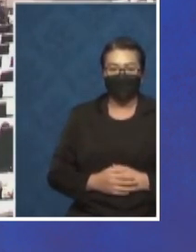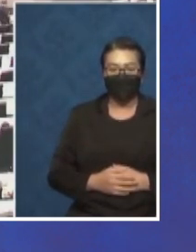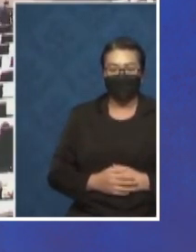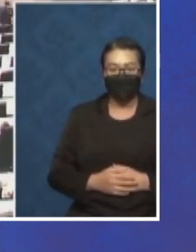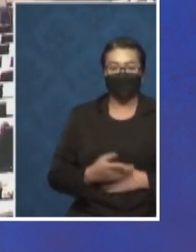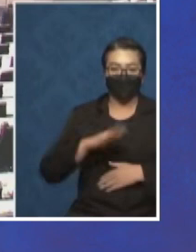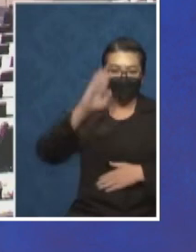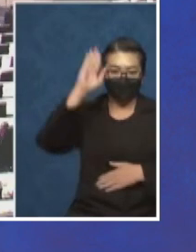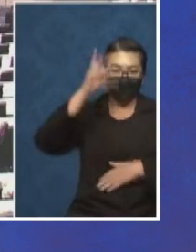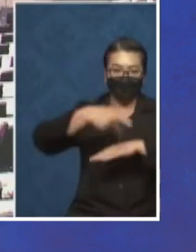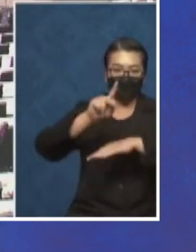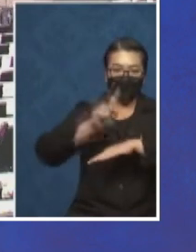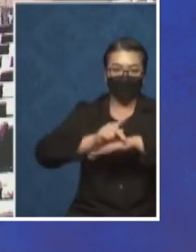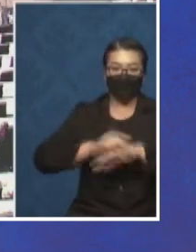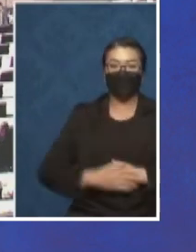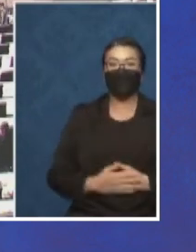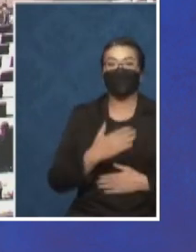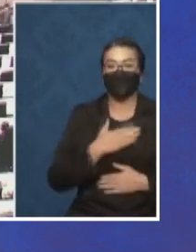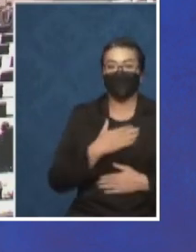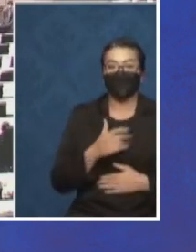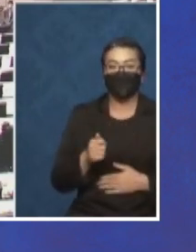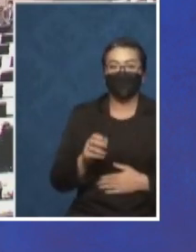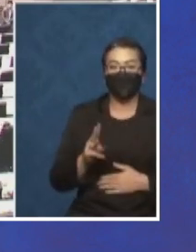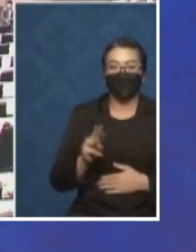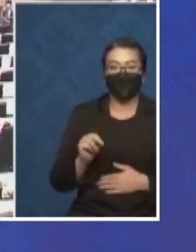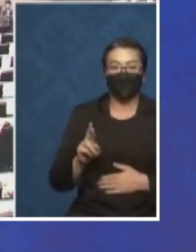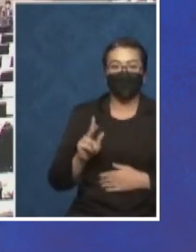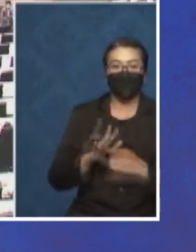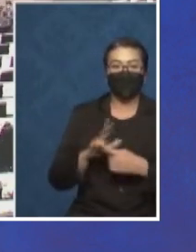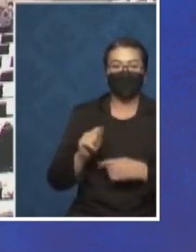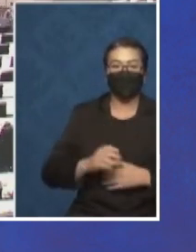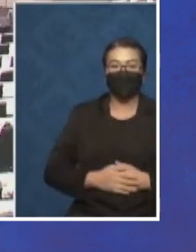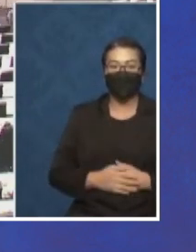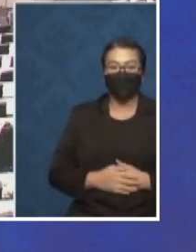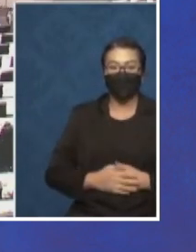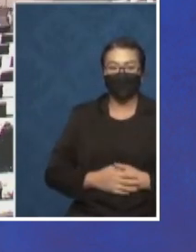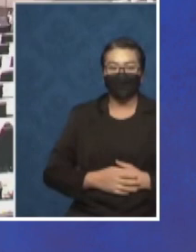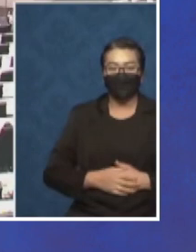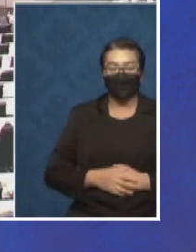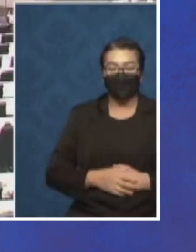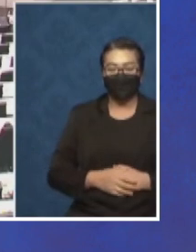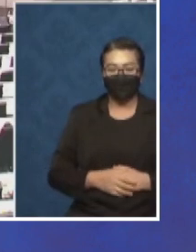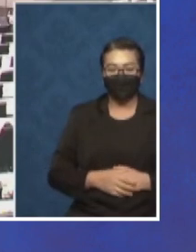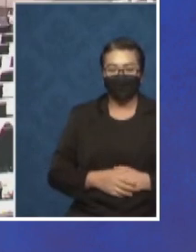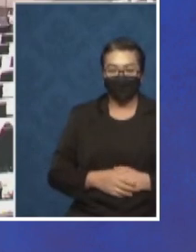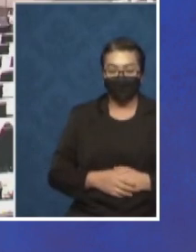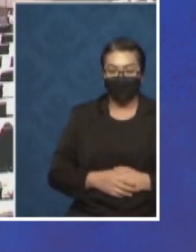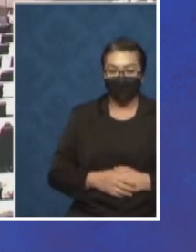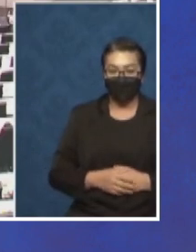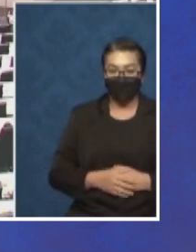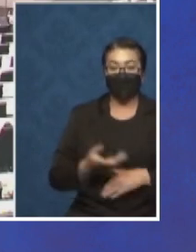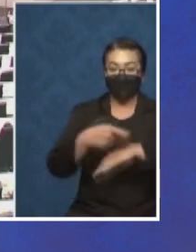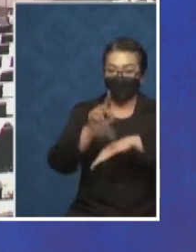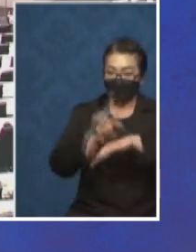ไม่แสดงตน14ภูมิใจไทย59คนโหวต37ไม่แสดงตนไป22ครับ